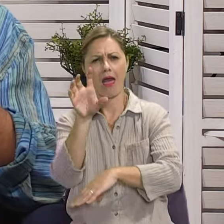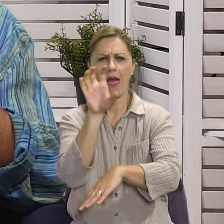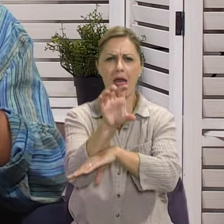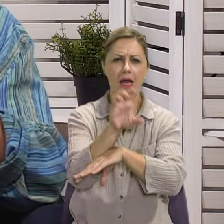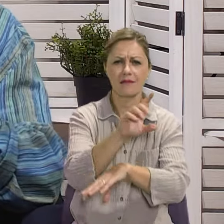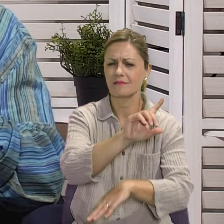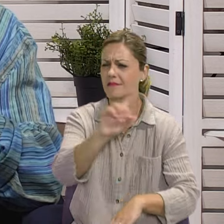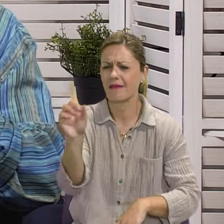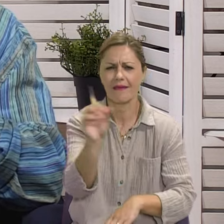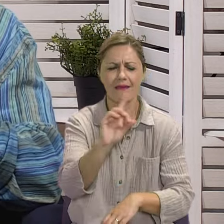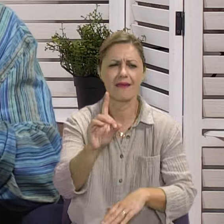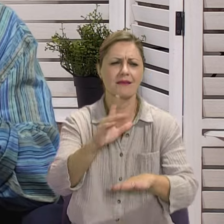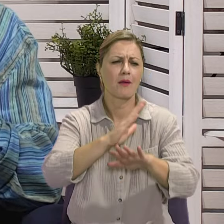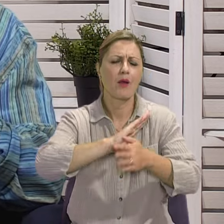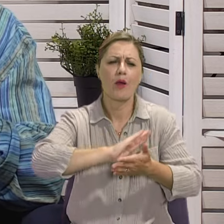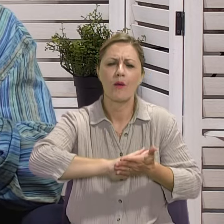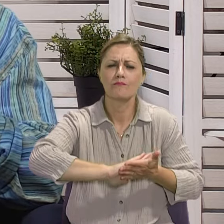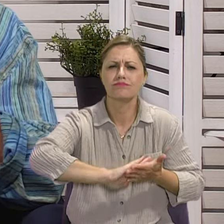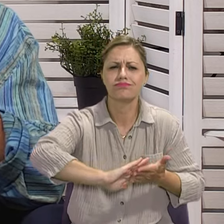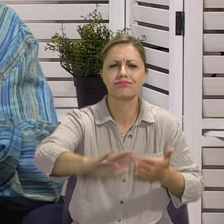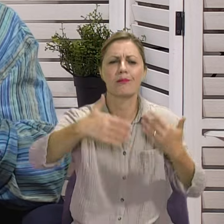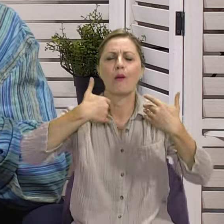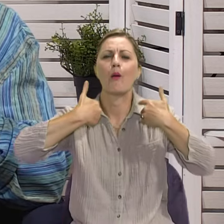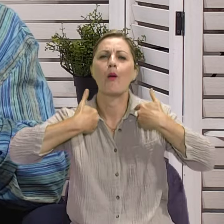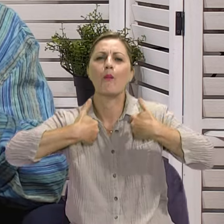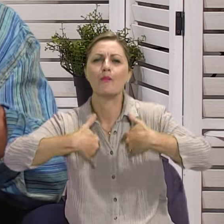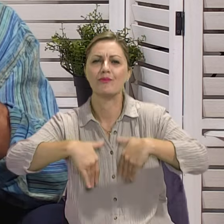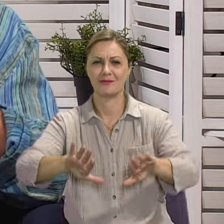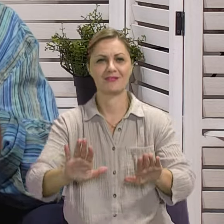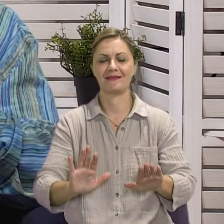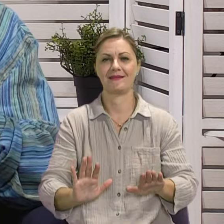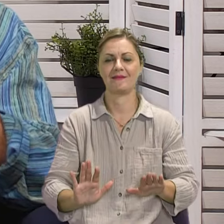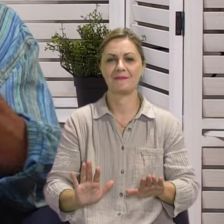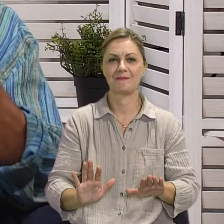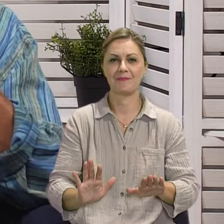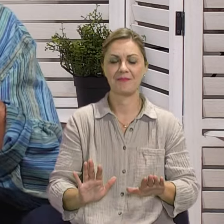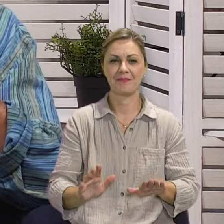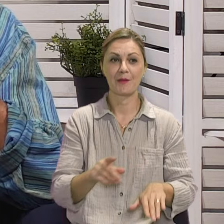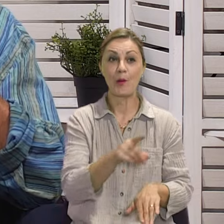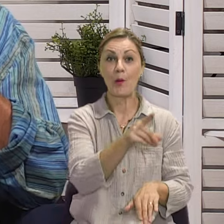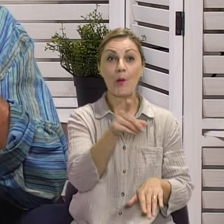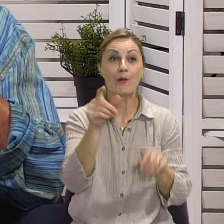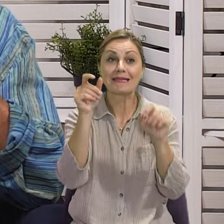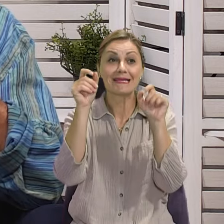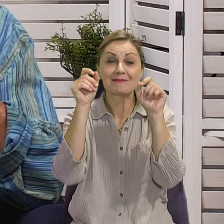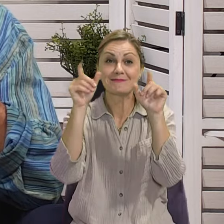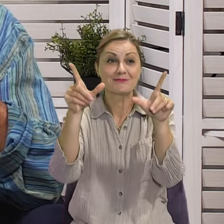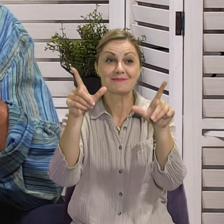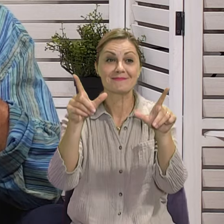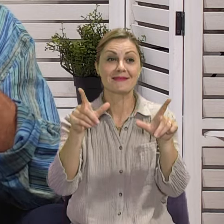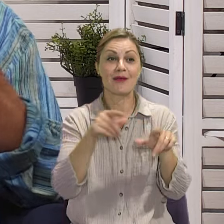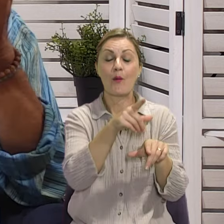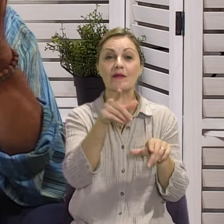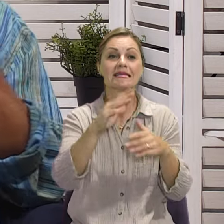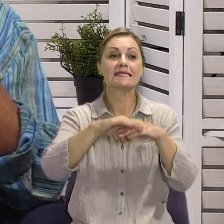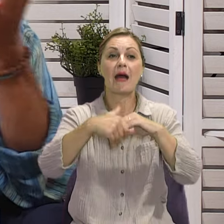ide ovako. Bez problema. Bez problema. Čak mi je bilo čudno, oni su bili zadovoljni sa mnom, ko